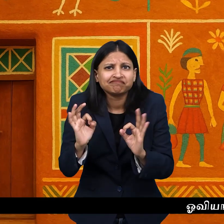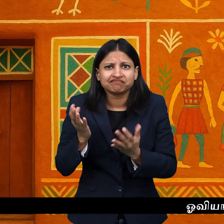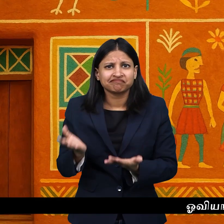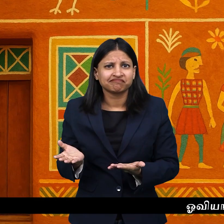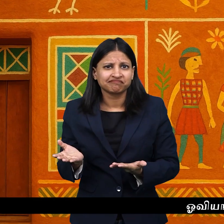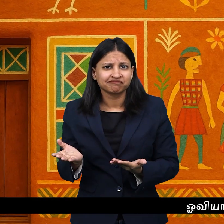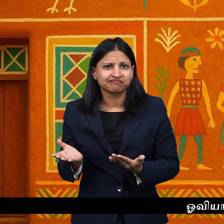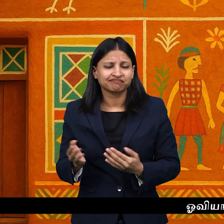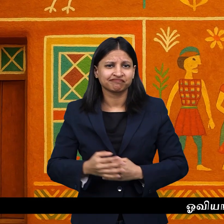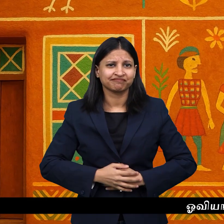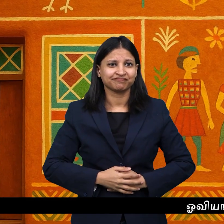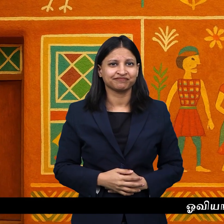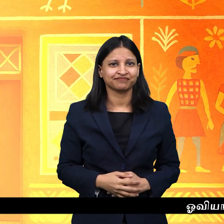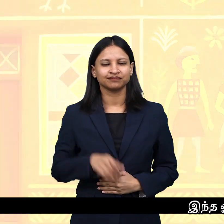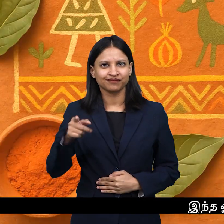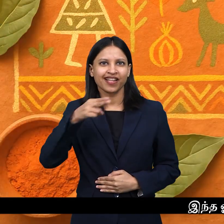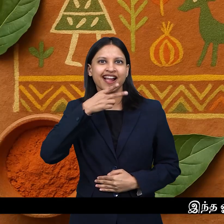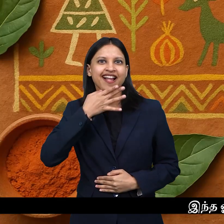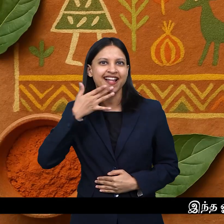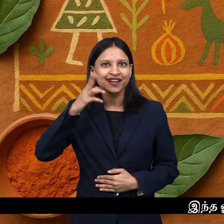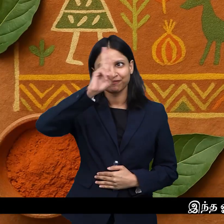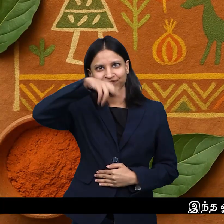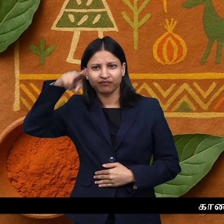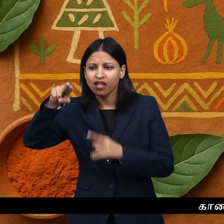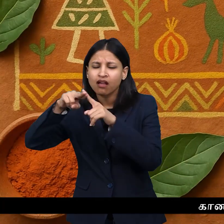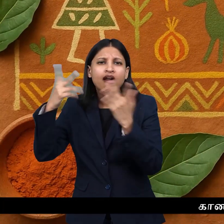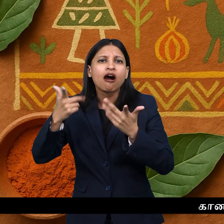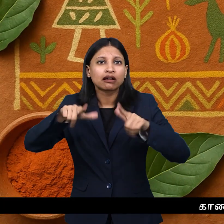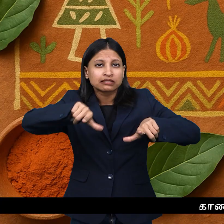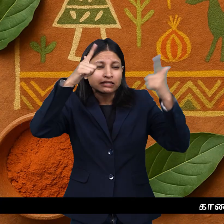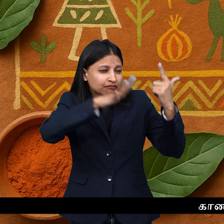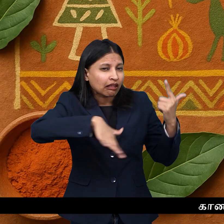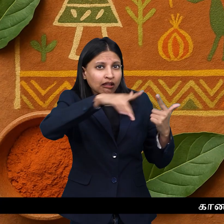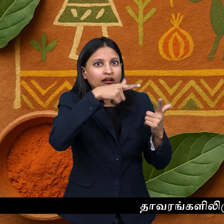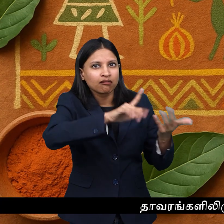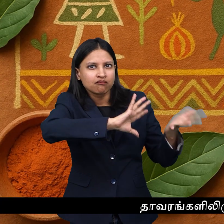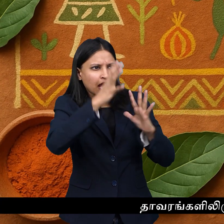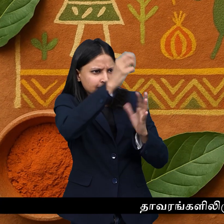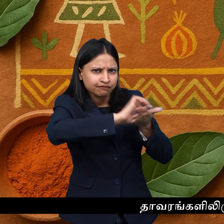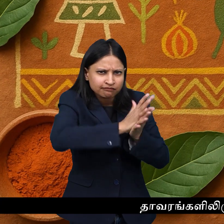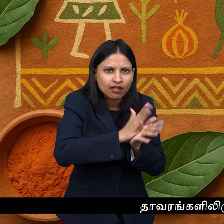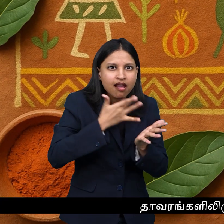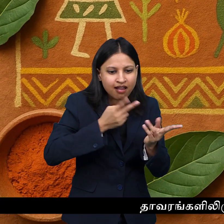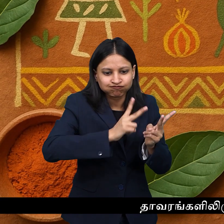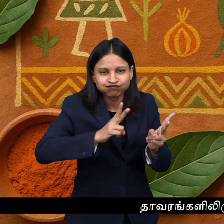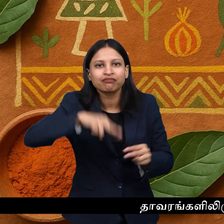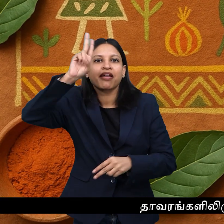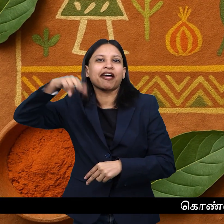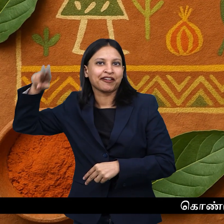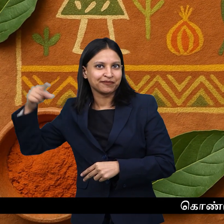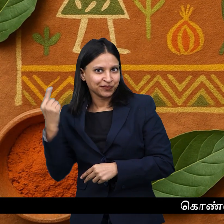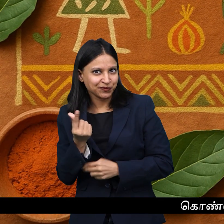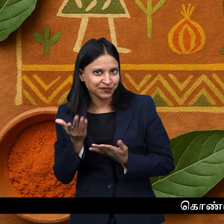அழகான ஓவியங்களை காணலாம். இந்த ஓவியங்கள் காட்டில் காணப்படும் பல்வேறு தாவரங்களிலிருந்து